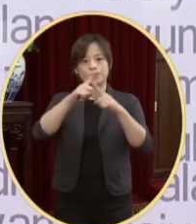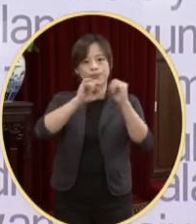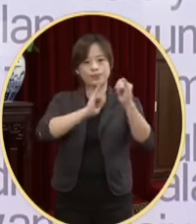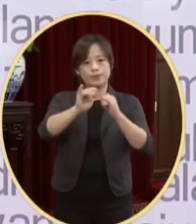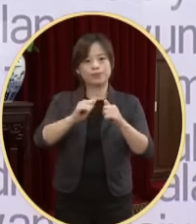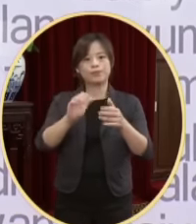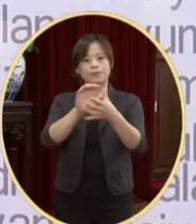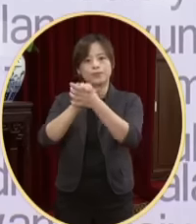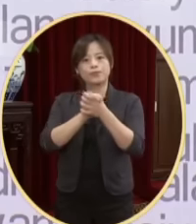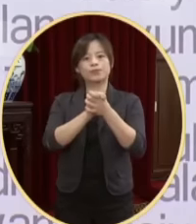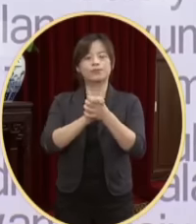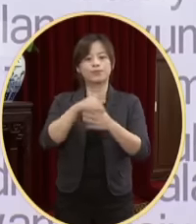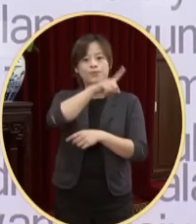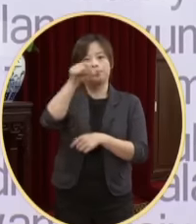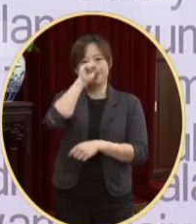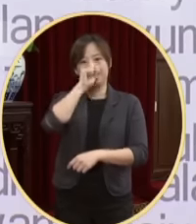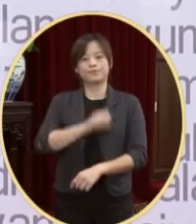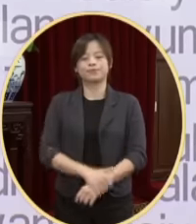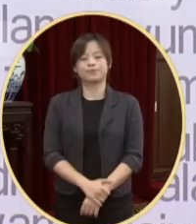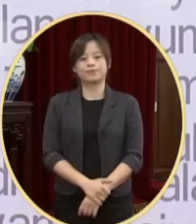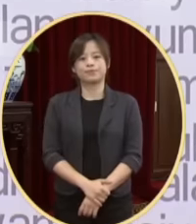民同胞，大家好。